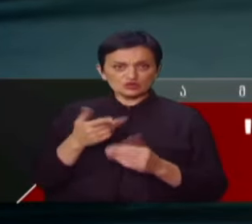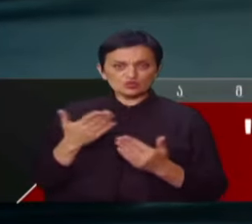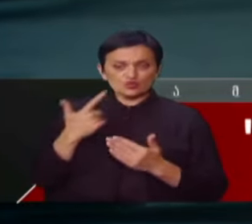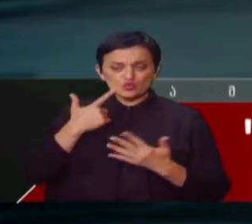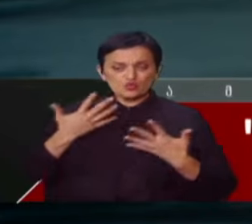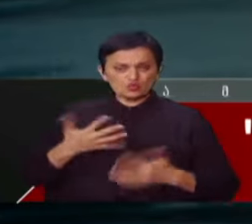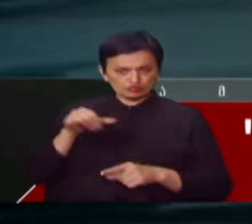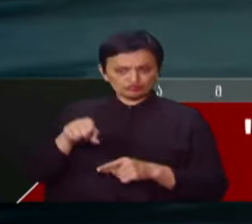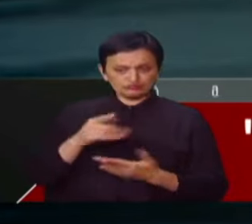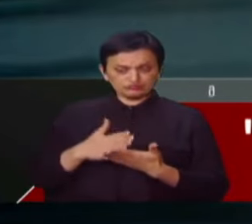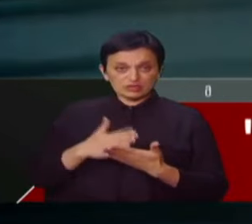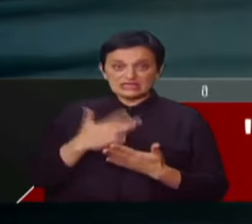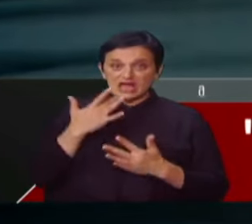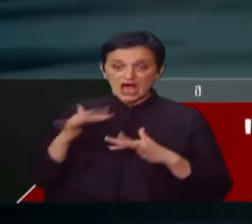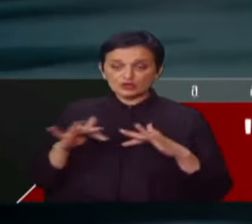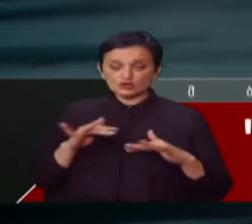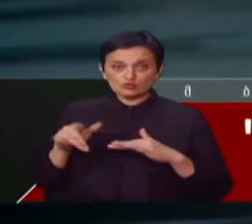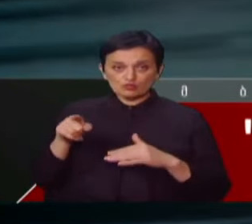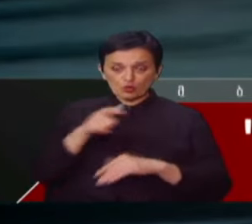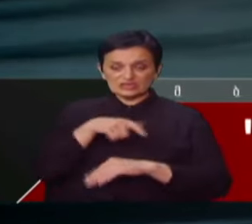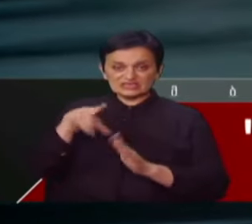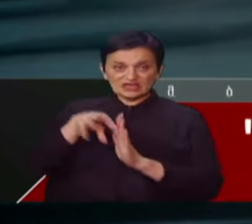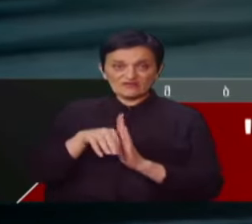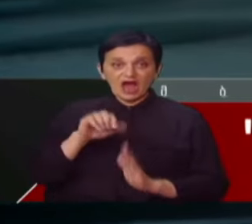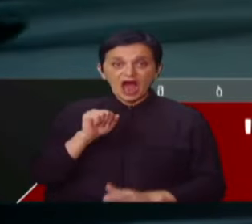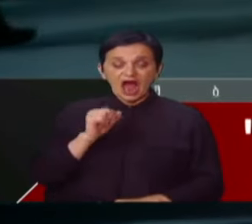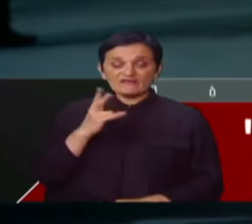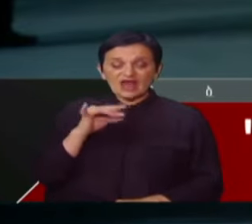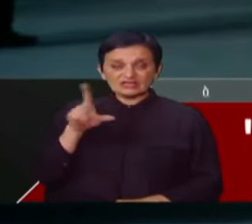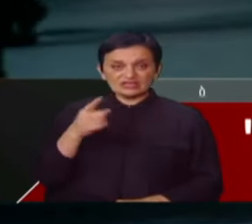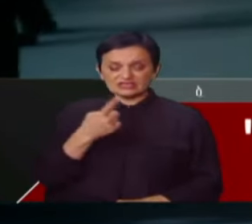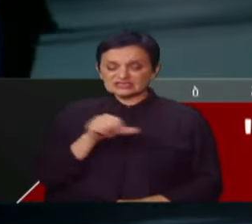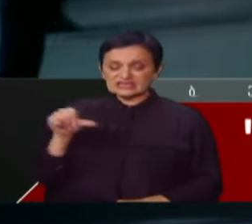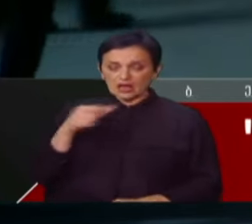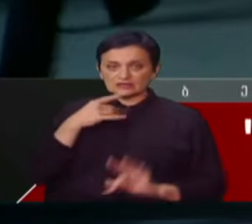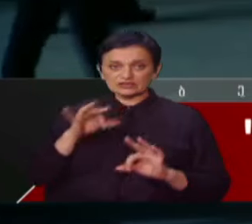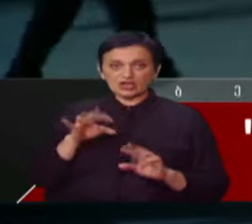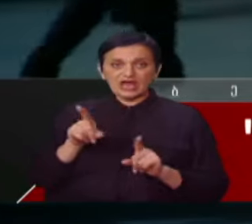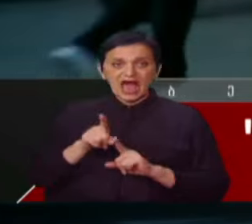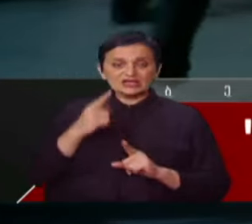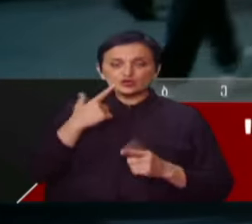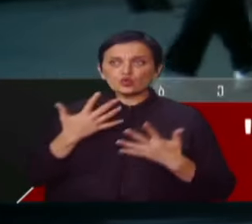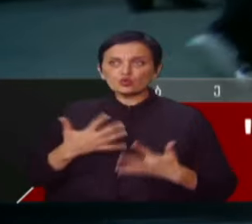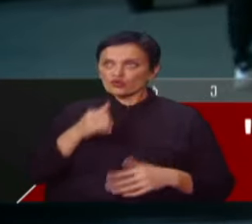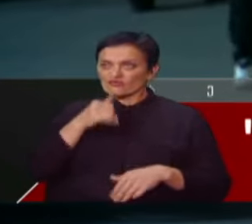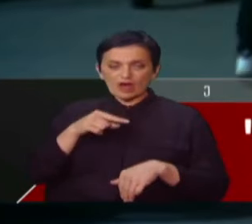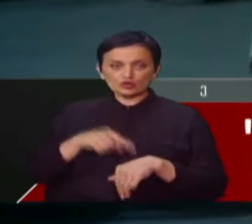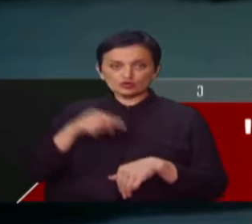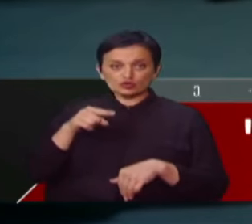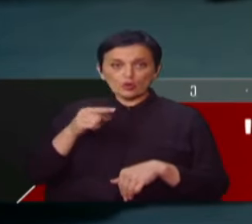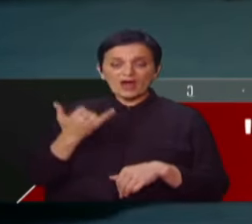ტიპის უხერხულობას, რომ ის დღეს ნაციონალური მოძრაობის წევრია, თუმცა არმაზ ახვლესიანმა ცალსახად განაცხადა, რომ ის ასეთ უხერხულობას ვერ გზნობს და ახლა